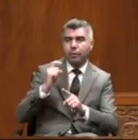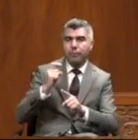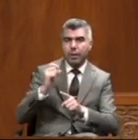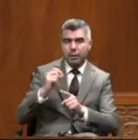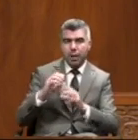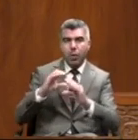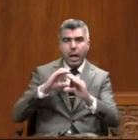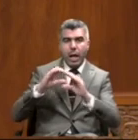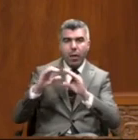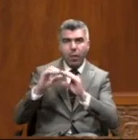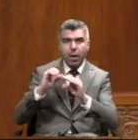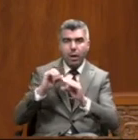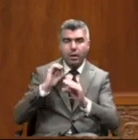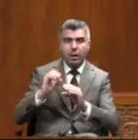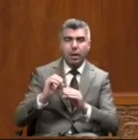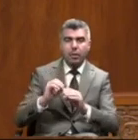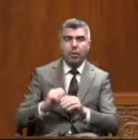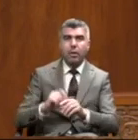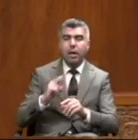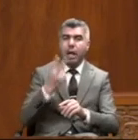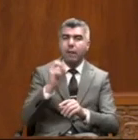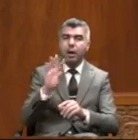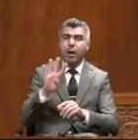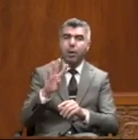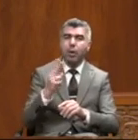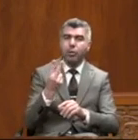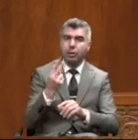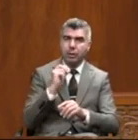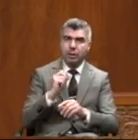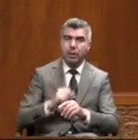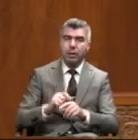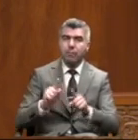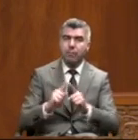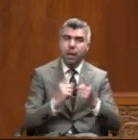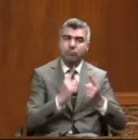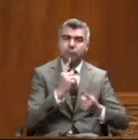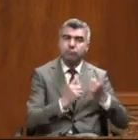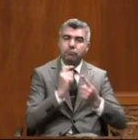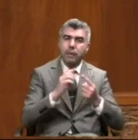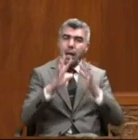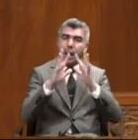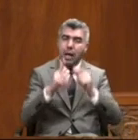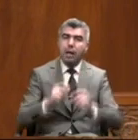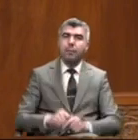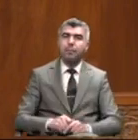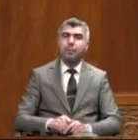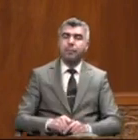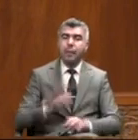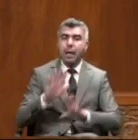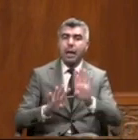الاجتماعي في متمه سنه 24 وهنا اللي كاين الاختلاف في تقديم الارقام اللي